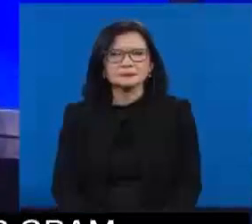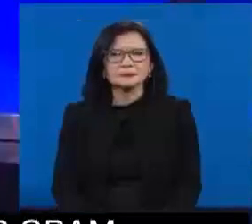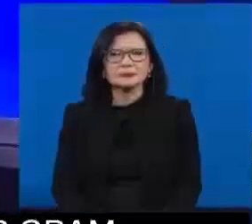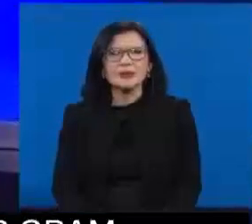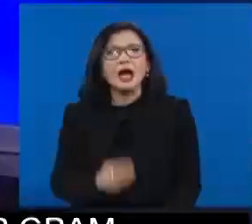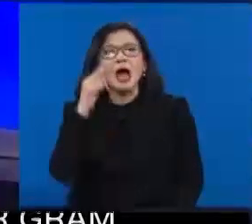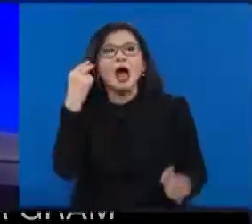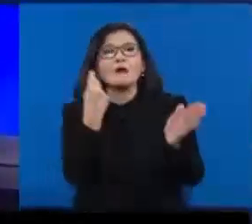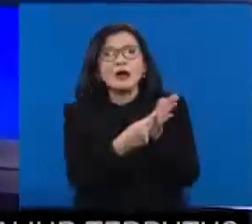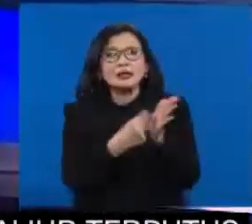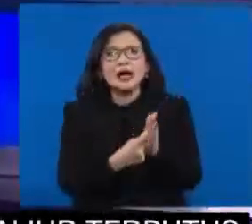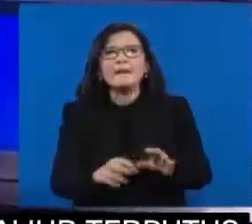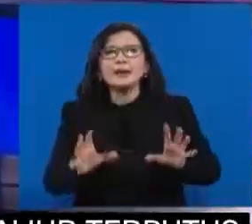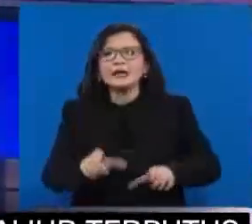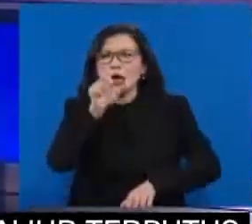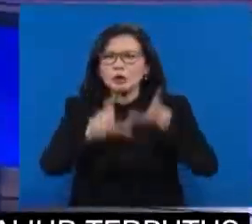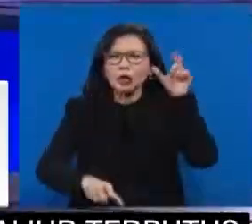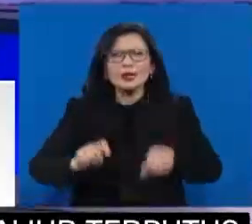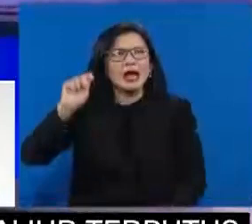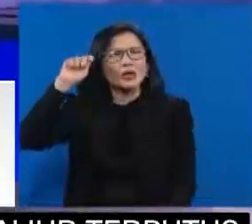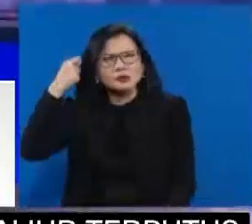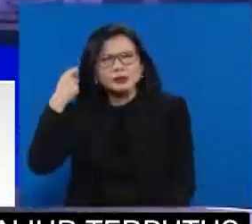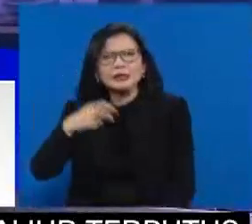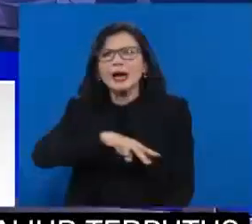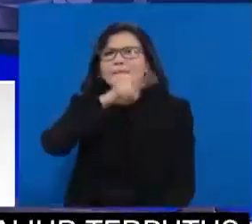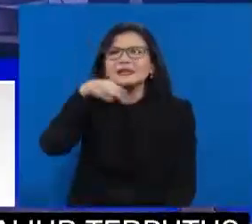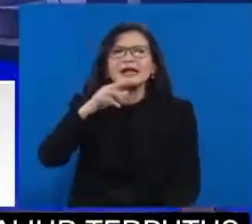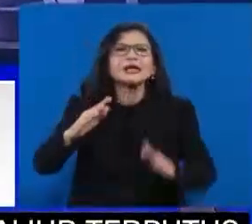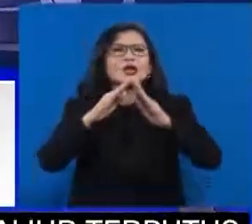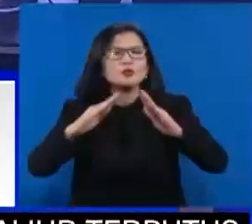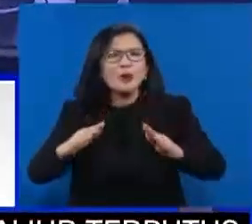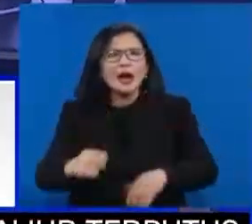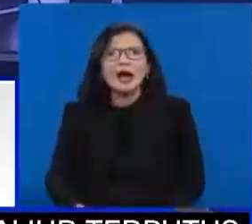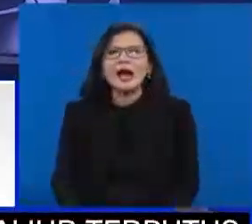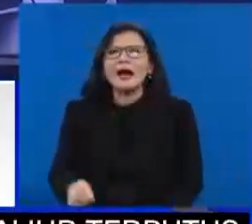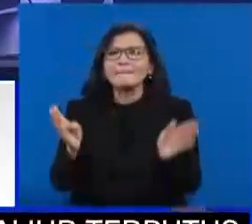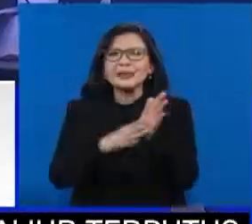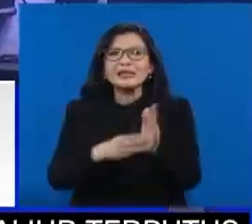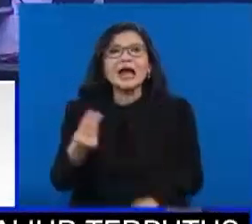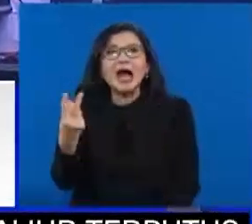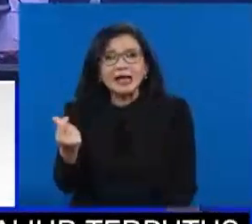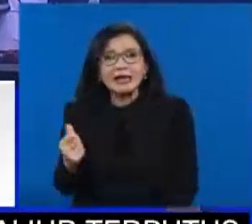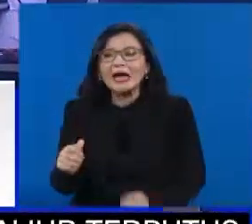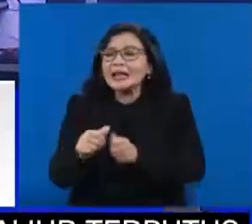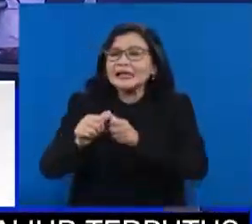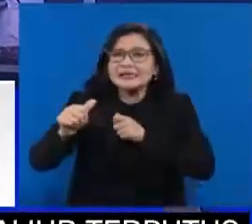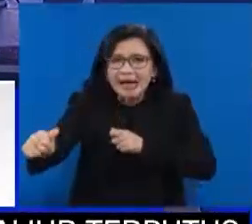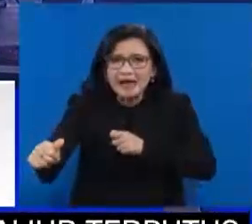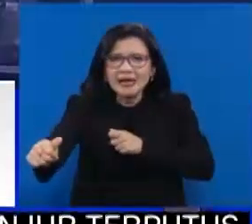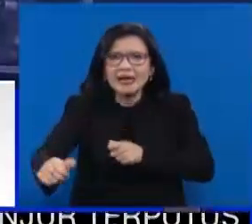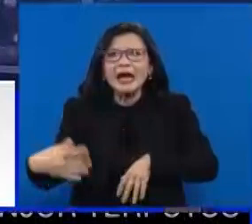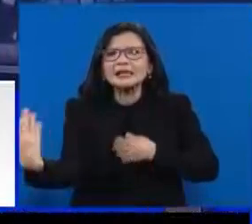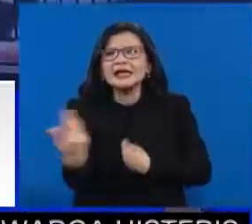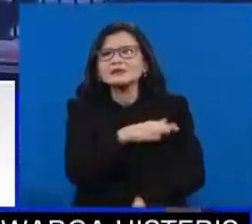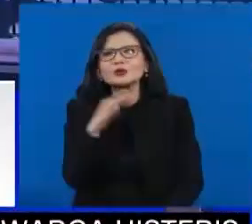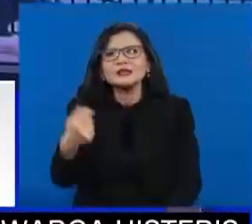Fakta menunjukkan banyak warga perkotaan kesulitan mencari hunian idaman. Faktor harga, jarak, dan fasilitas transportasi jadi